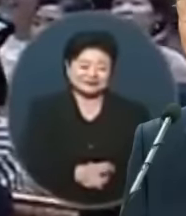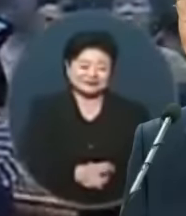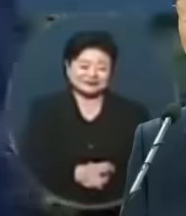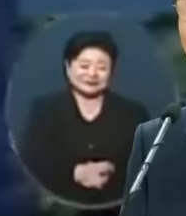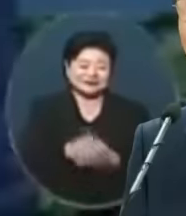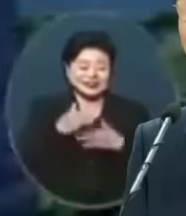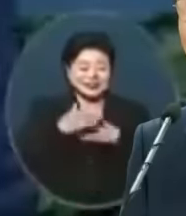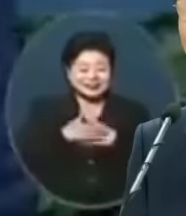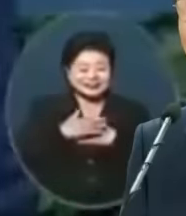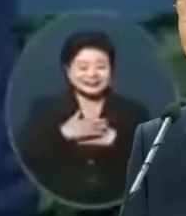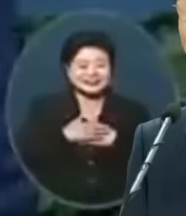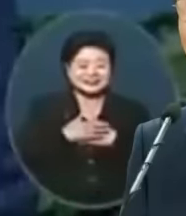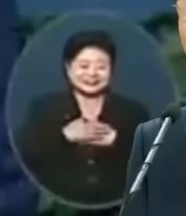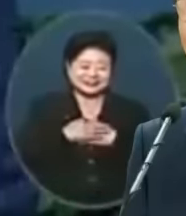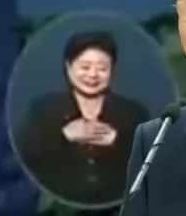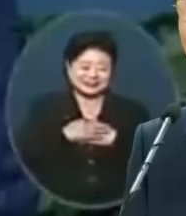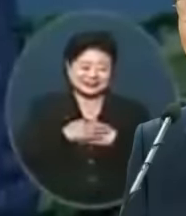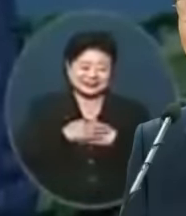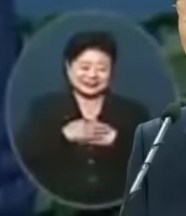저는